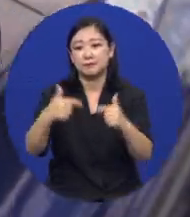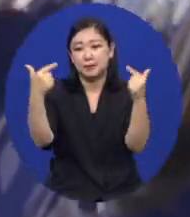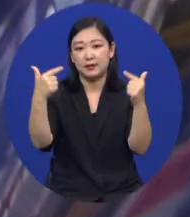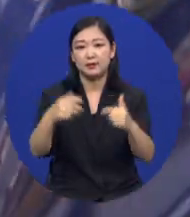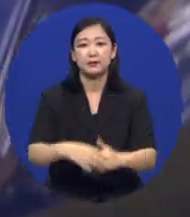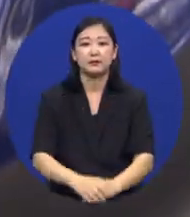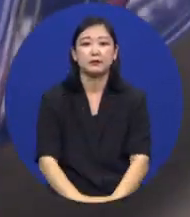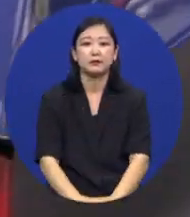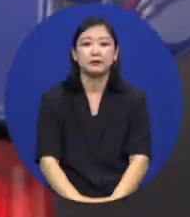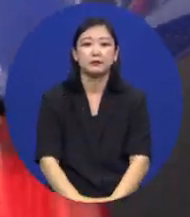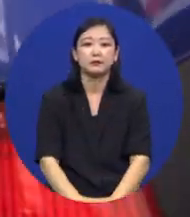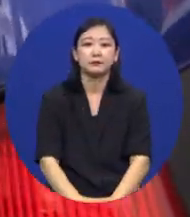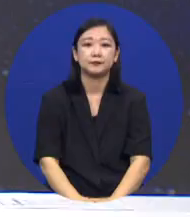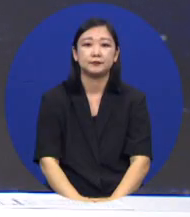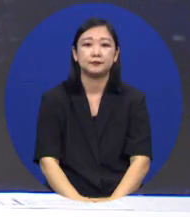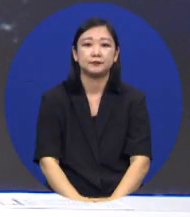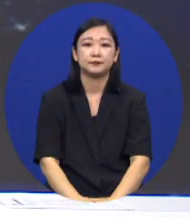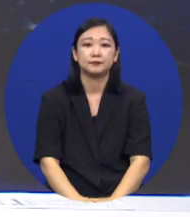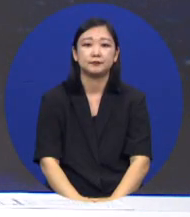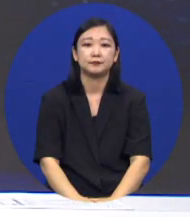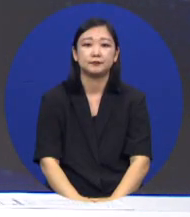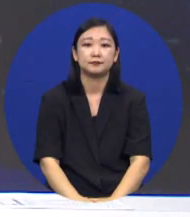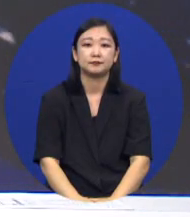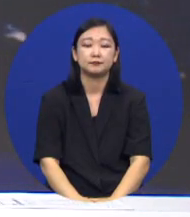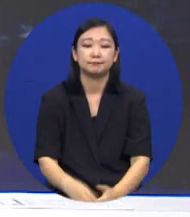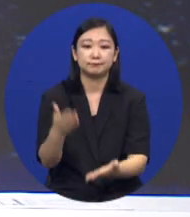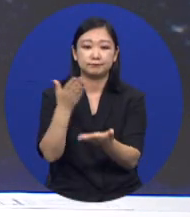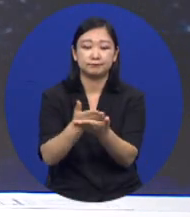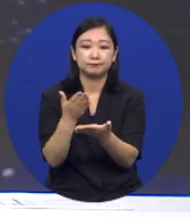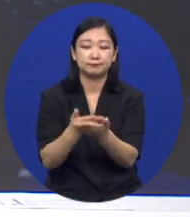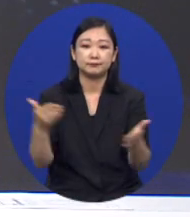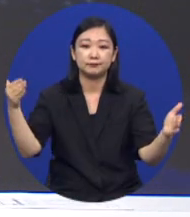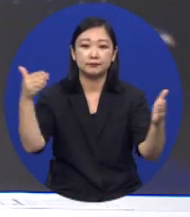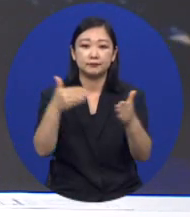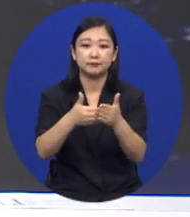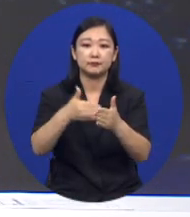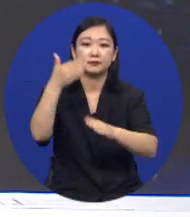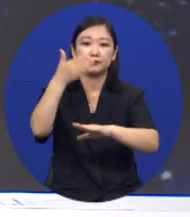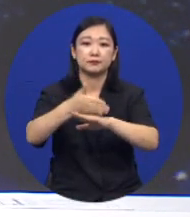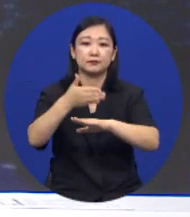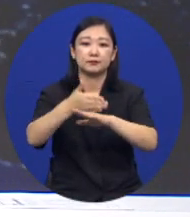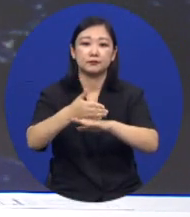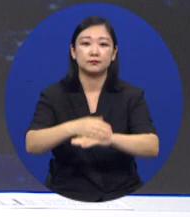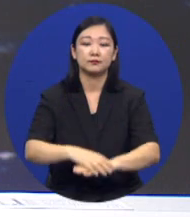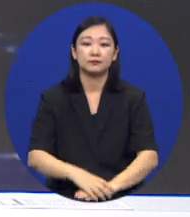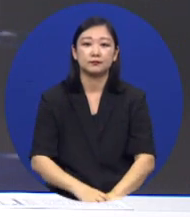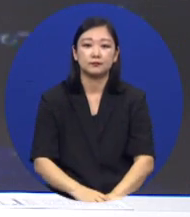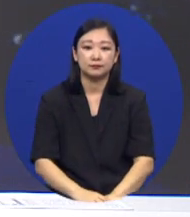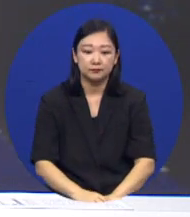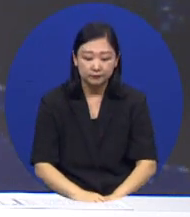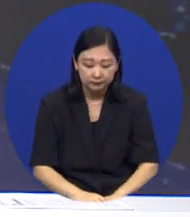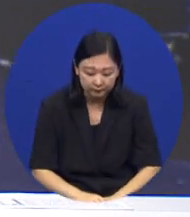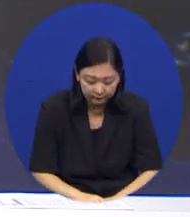확대했습니다. 뉴스데스크 제주를 마칩니다. 시청해주신 여러분 고맙습니다.